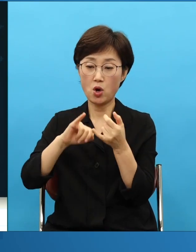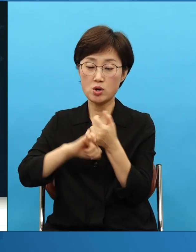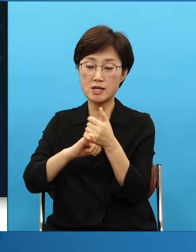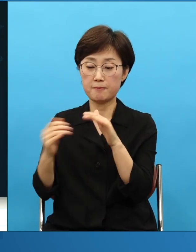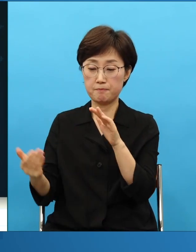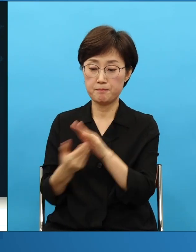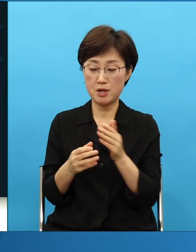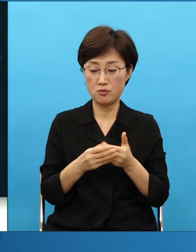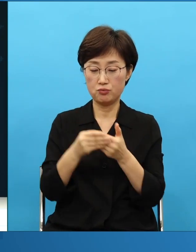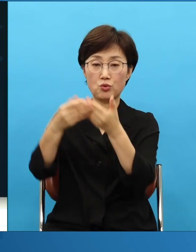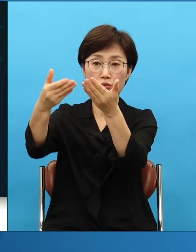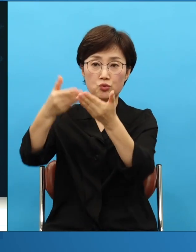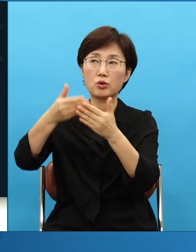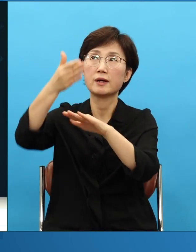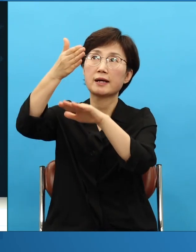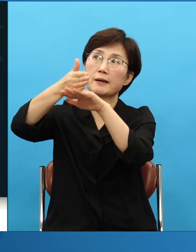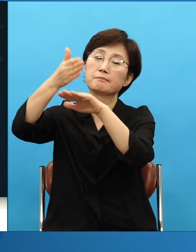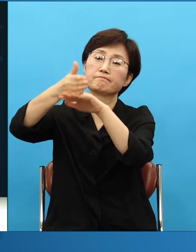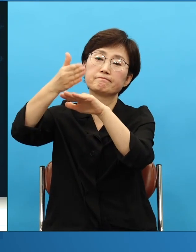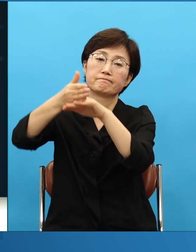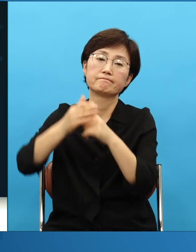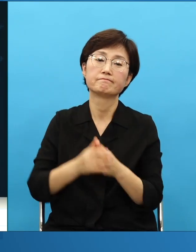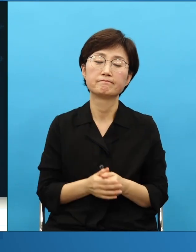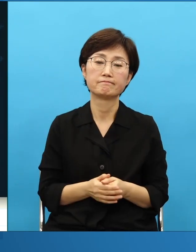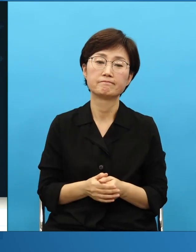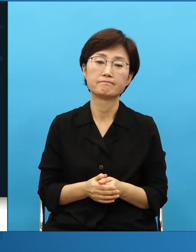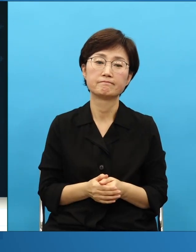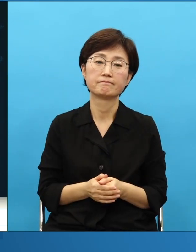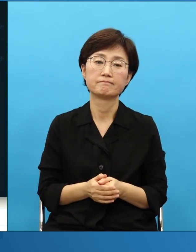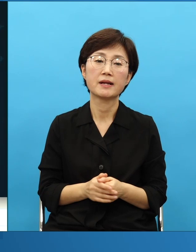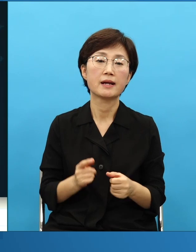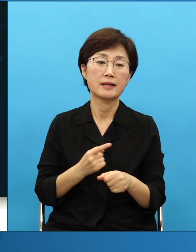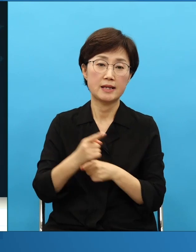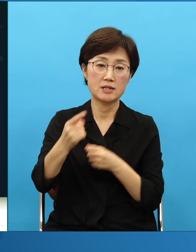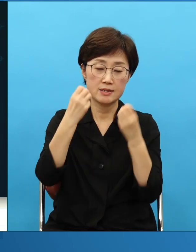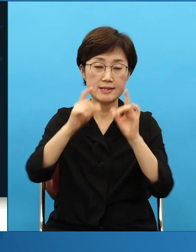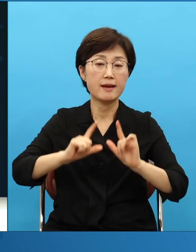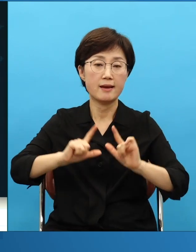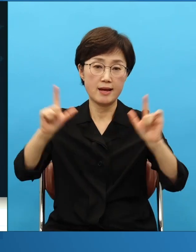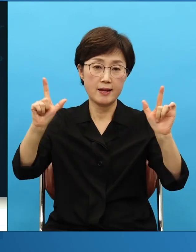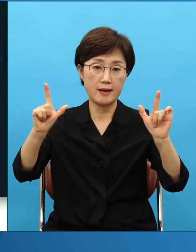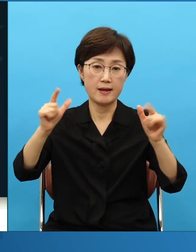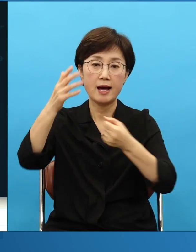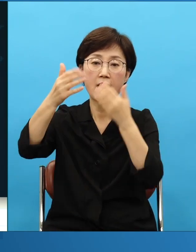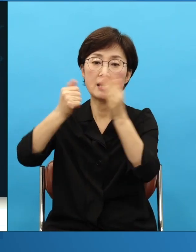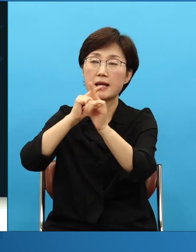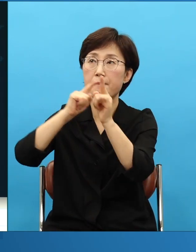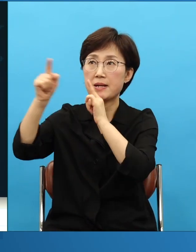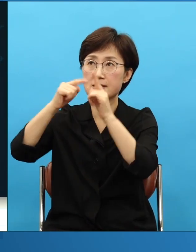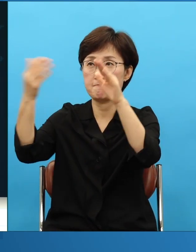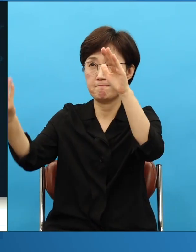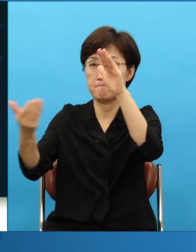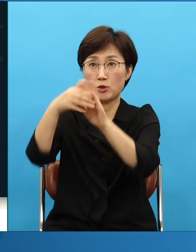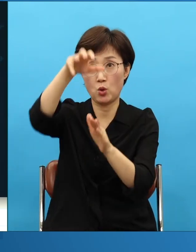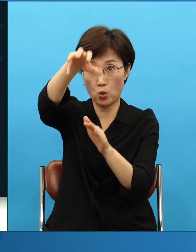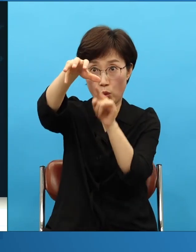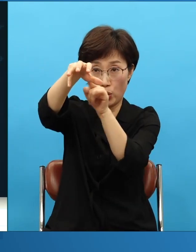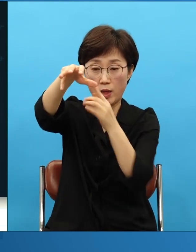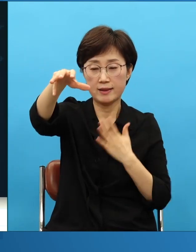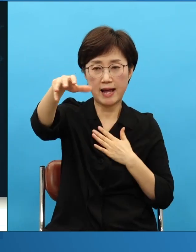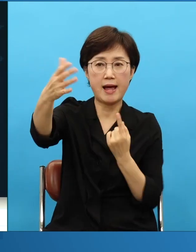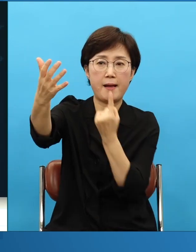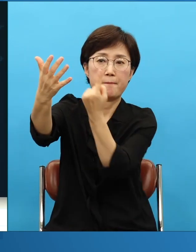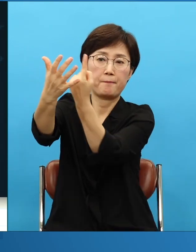하신 하나님께 감사드립니다. 2024년 새해에도 하나님의 말씀이 성취되는 그